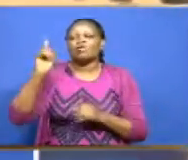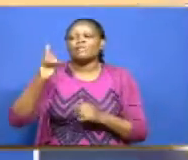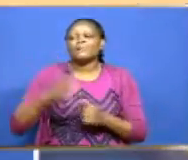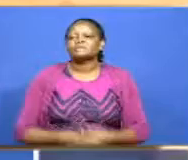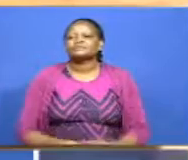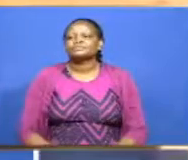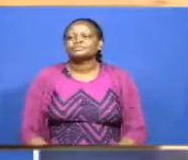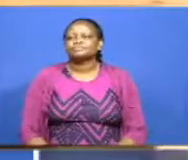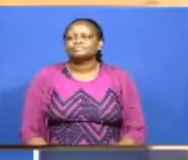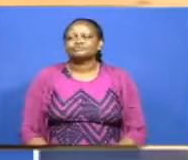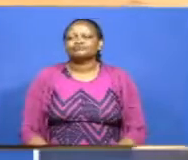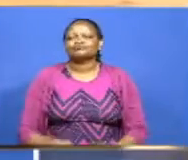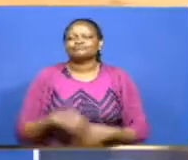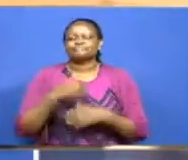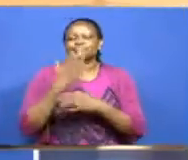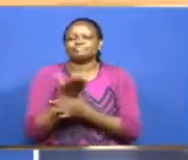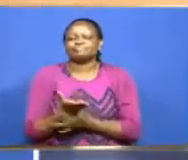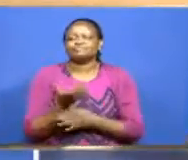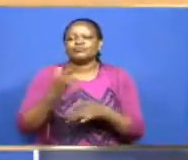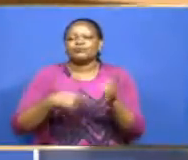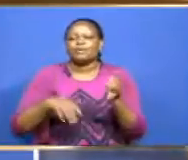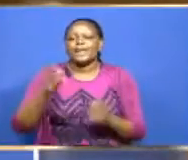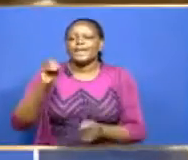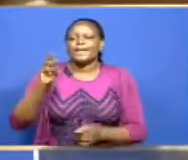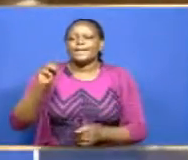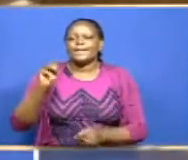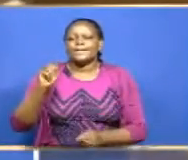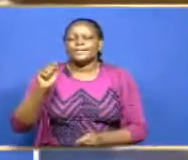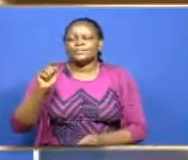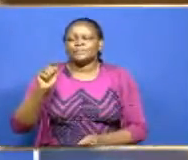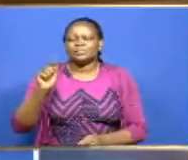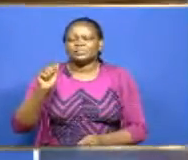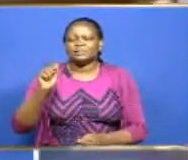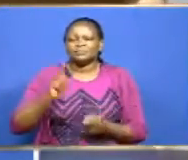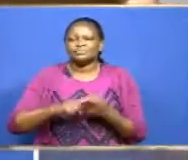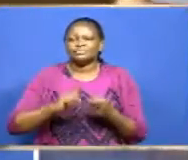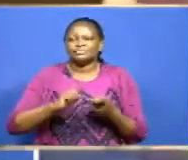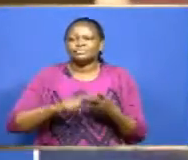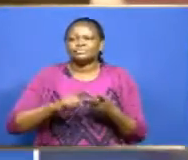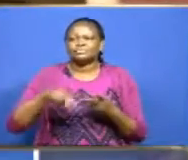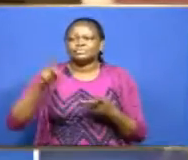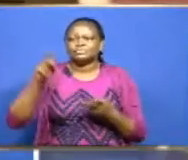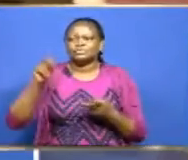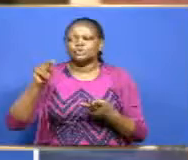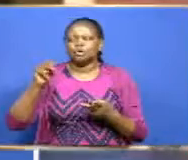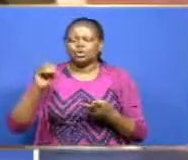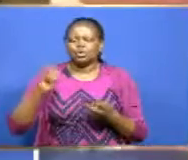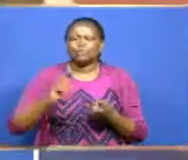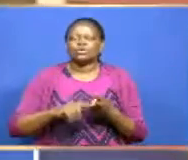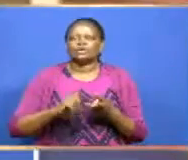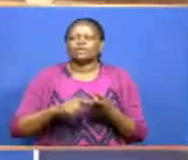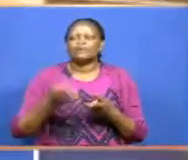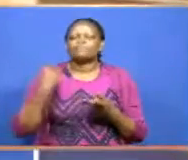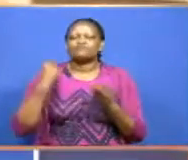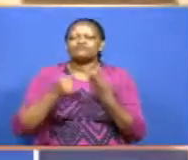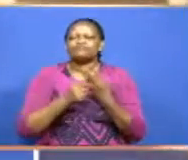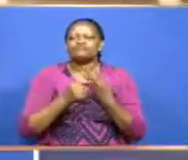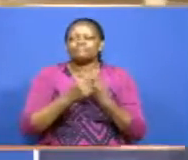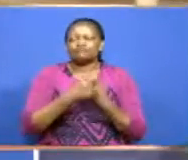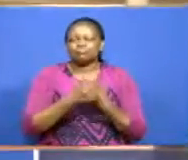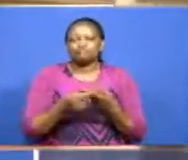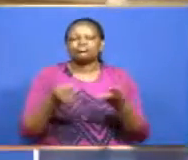Ombi la mwanaharakati Okiya Omtatah, Habil Omar Kongo na aliyekuwa gavana wa kaunti ya Nairobi Mike Sonko la kutaka